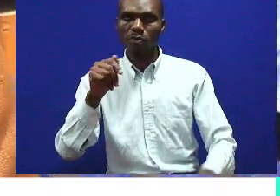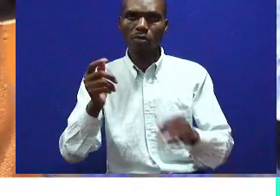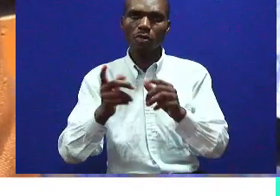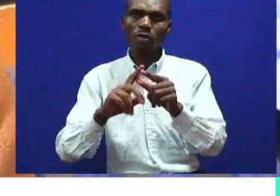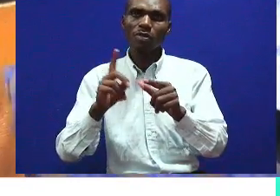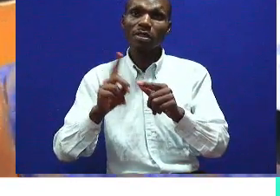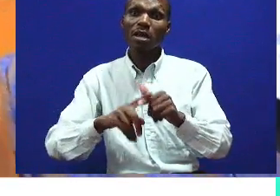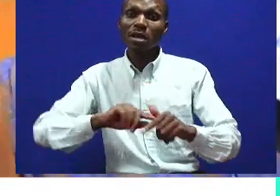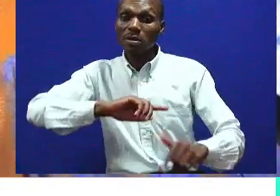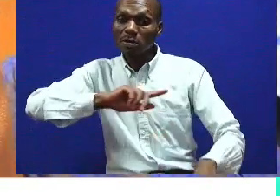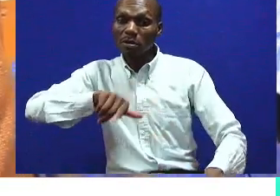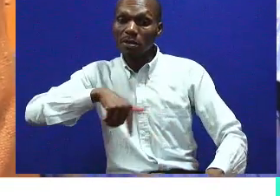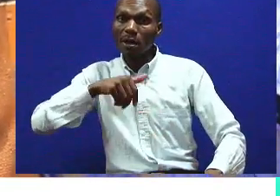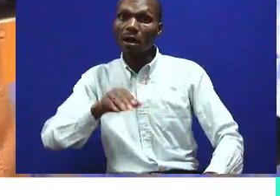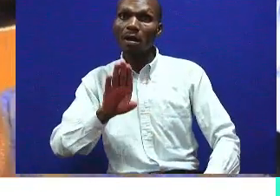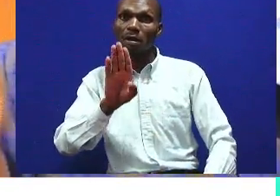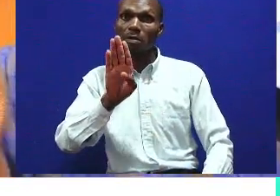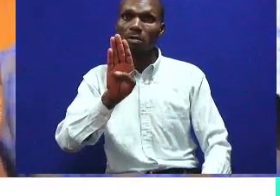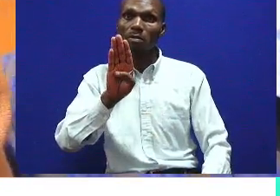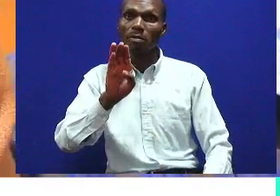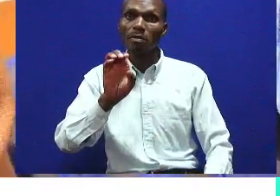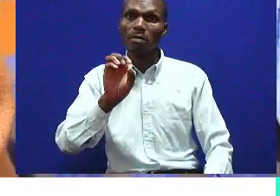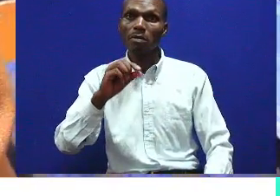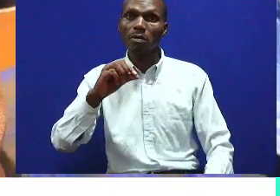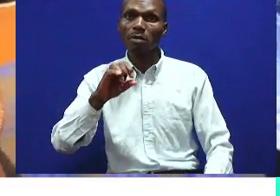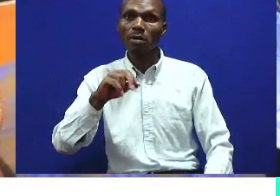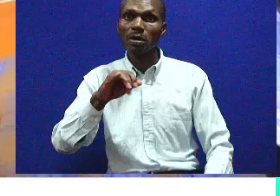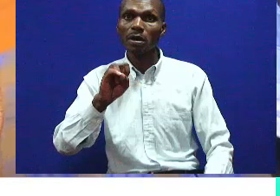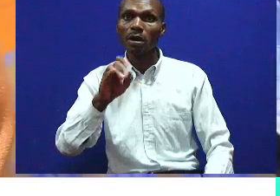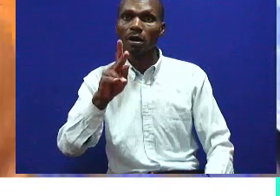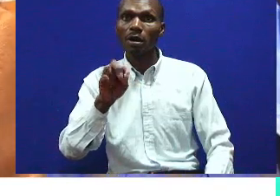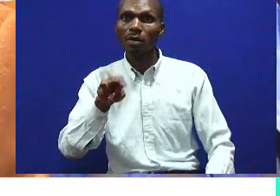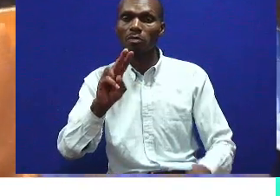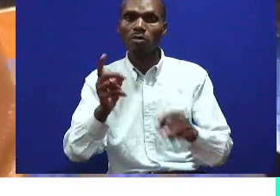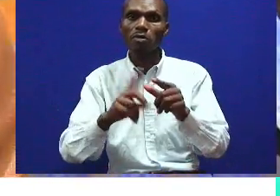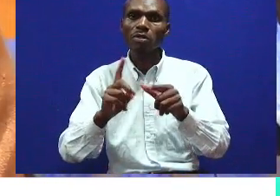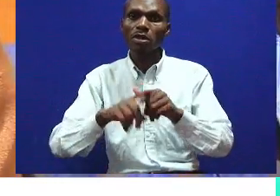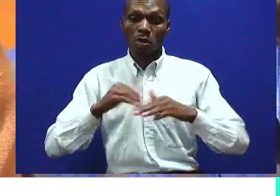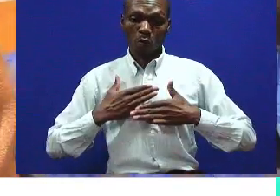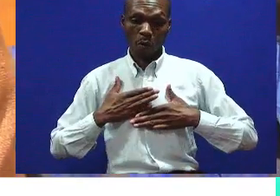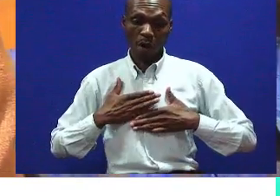korua ewodi ya Bogiakumu nga omosike Simbarati